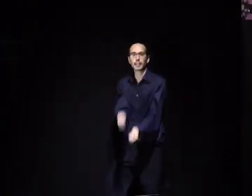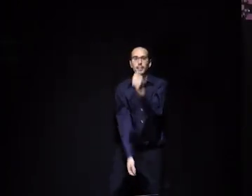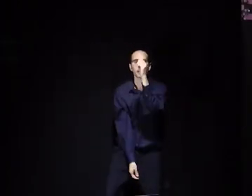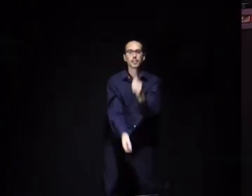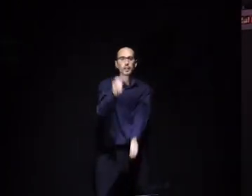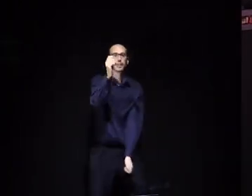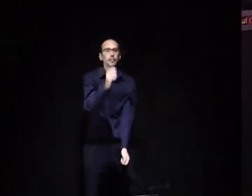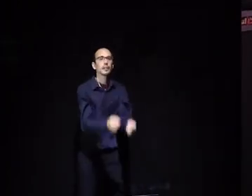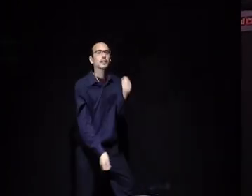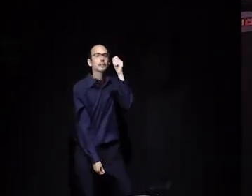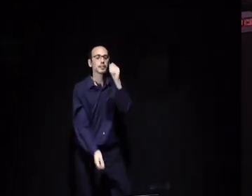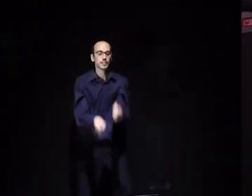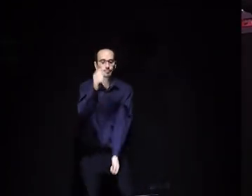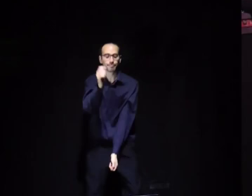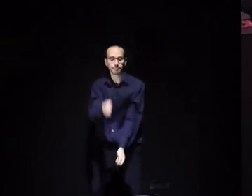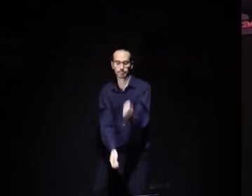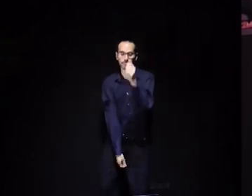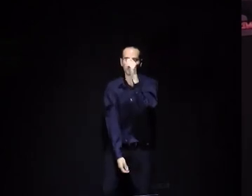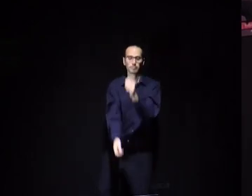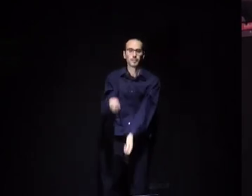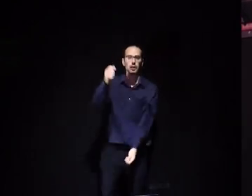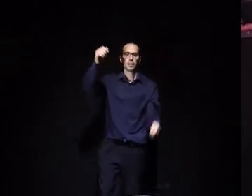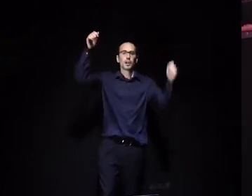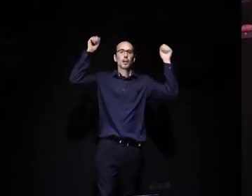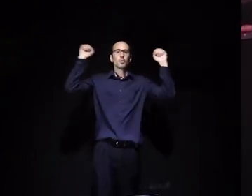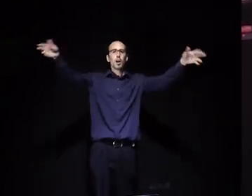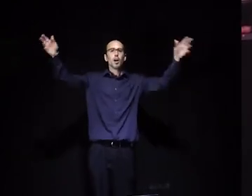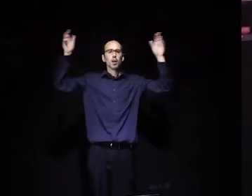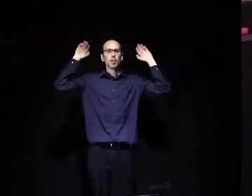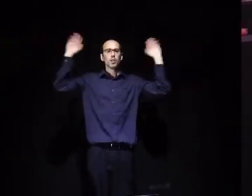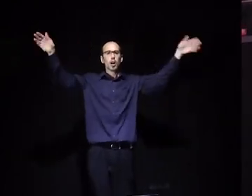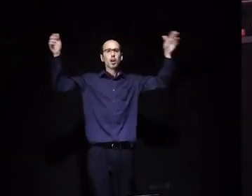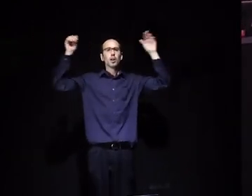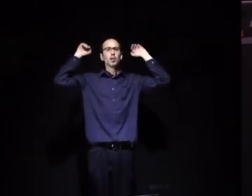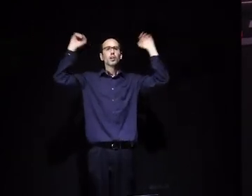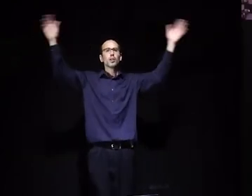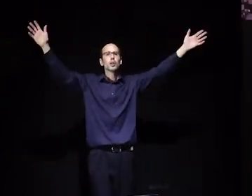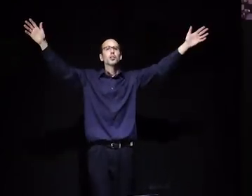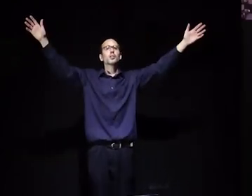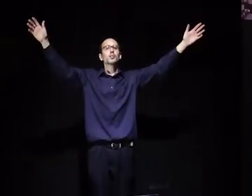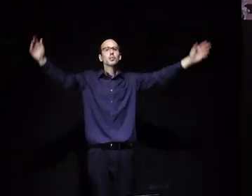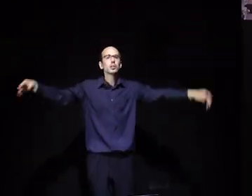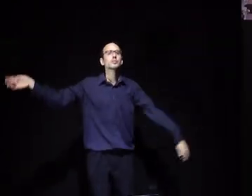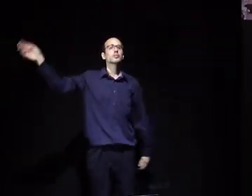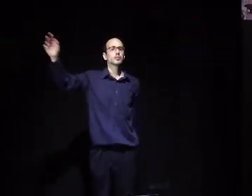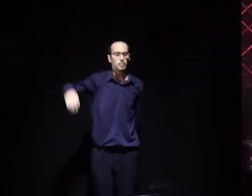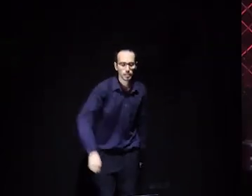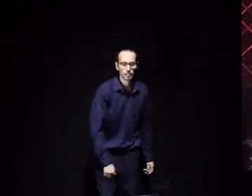Aquí que ja és aquí. Oh, oh, oh.